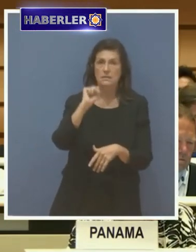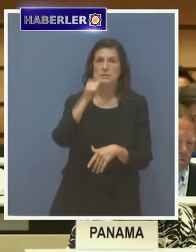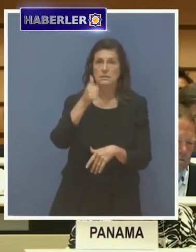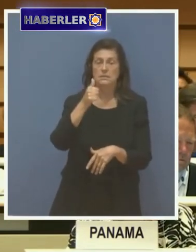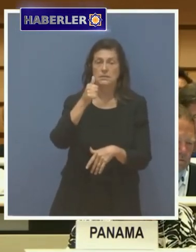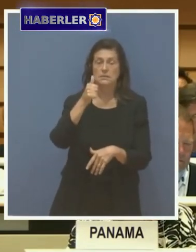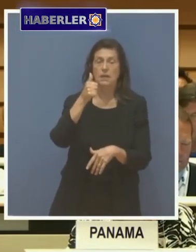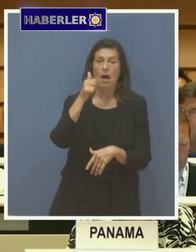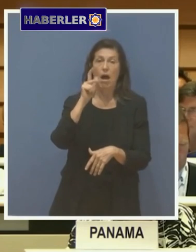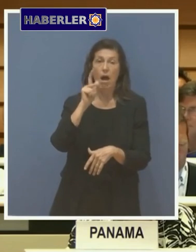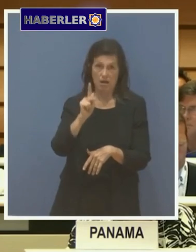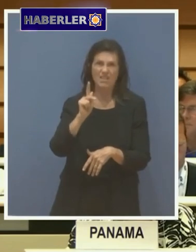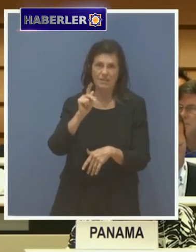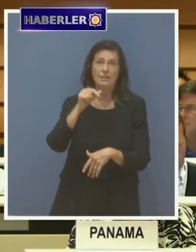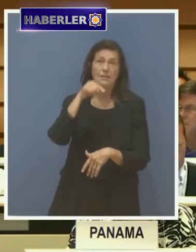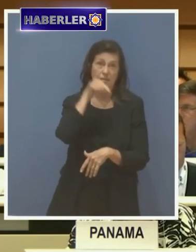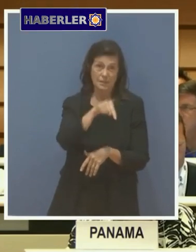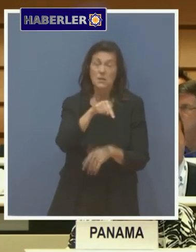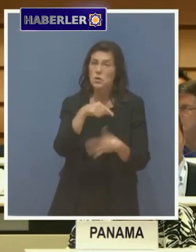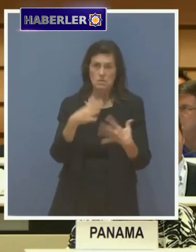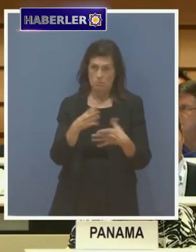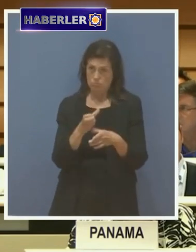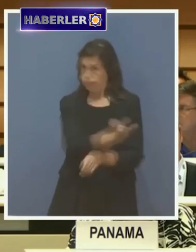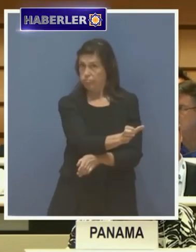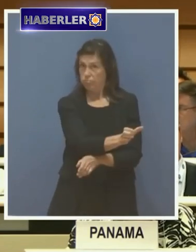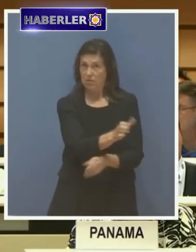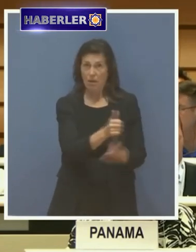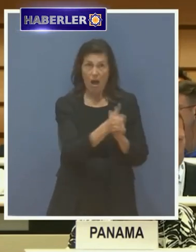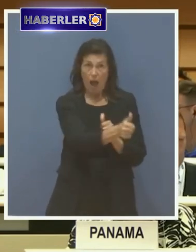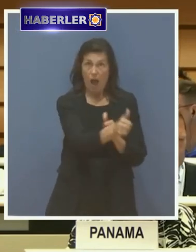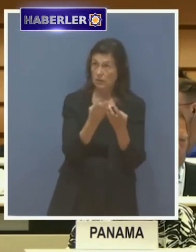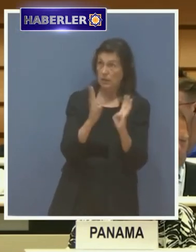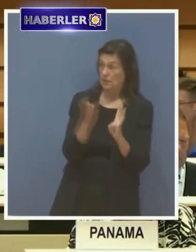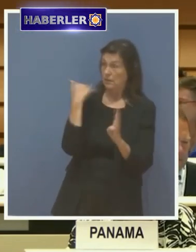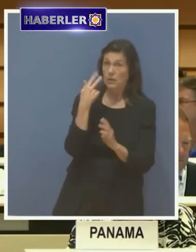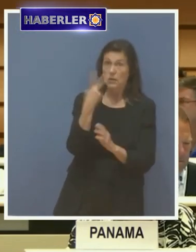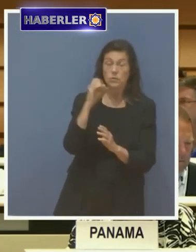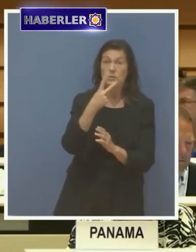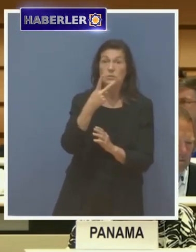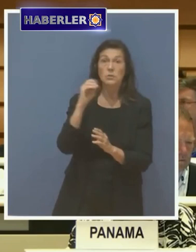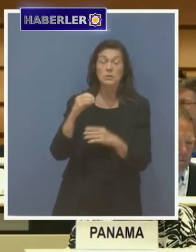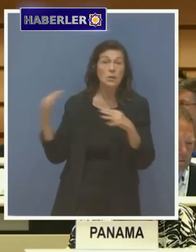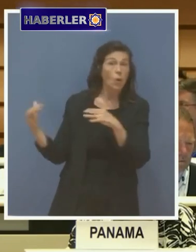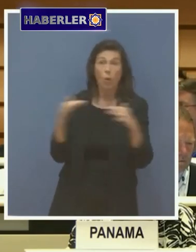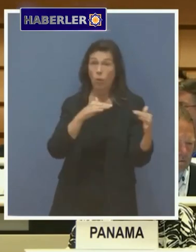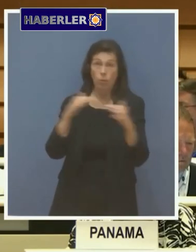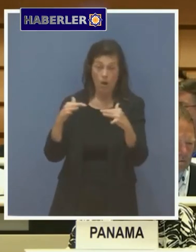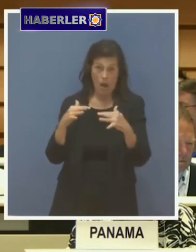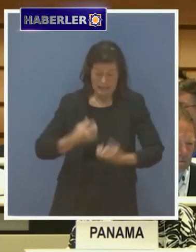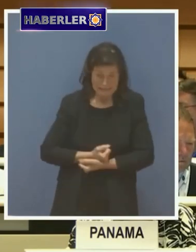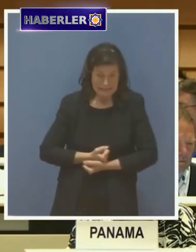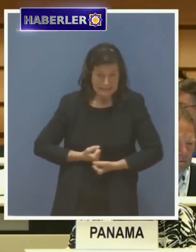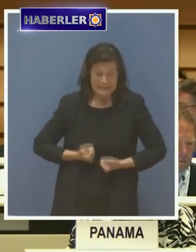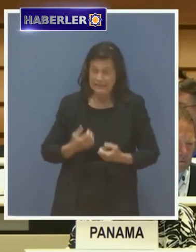Bu nedenle Birleşmiş Milletler'in yerli hükümetler ve halklarıyla işbirliği içinde yerli halkların haklarına